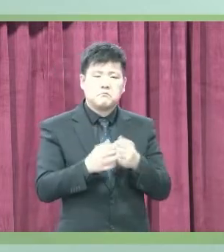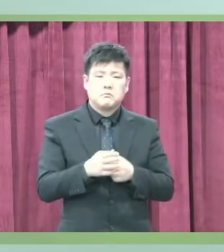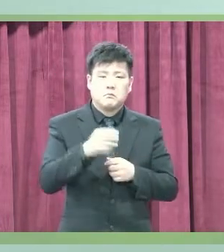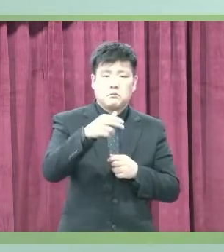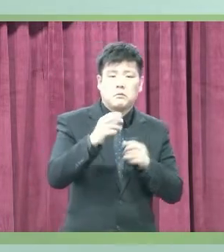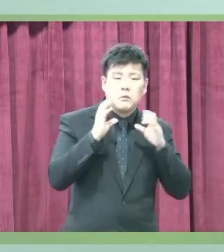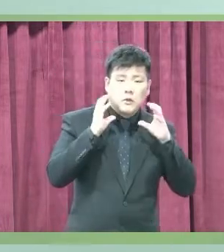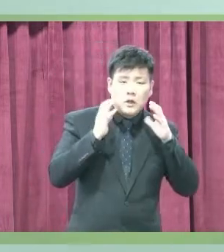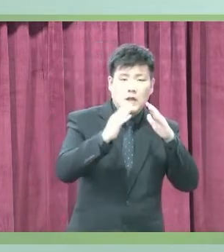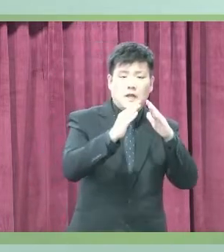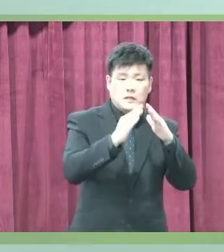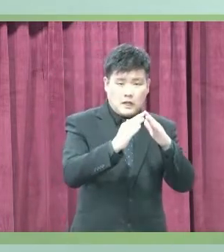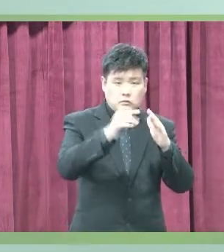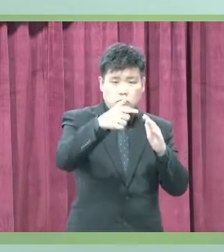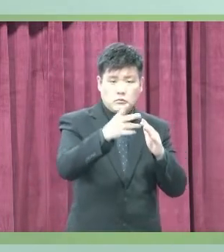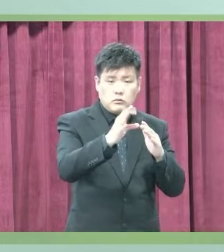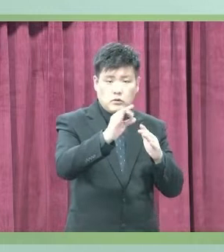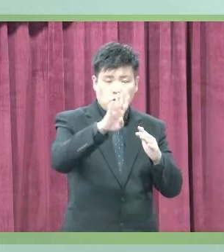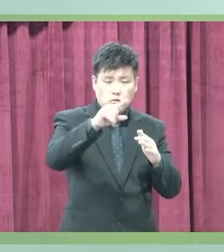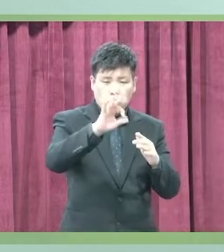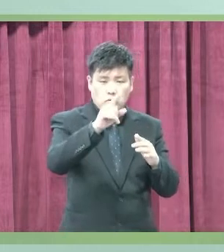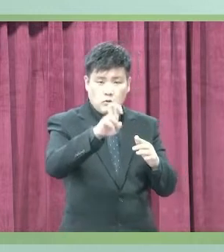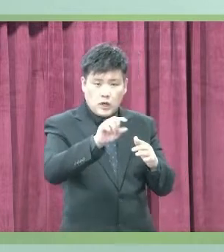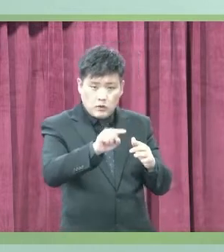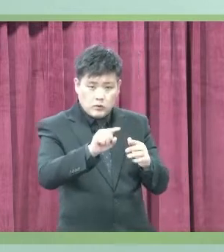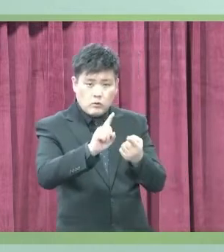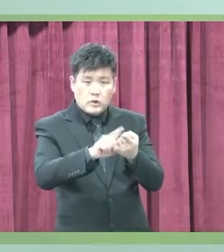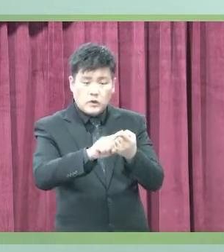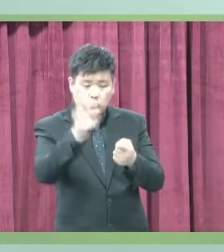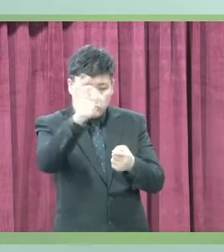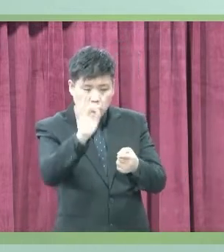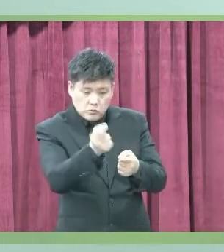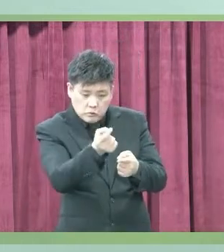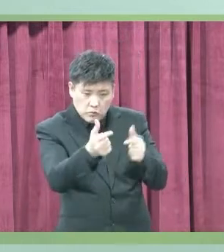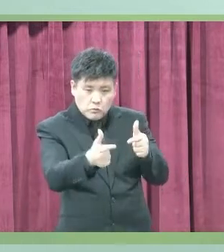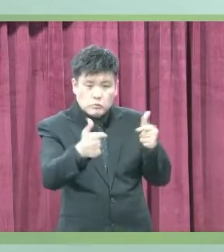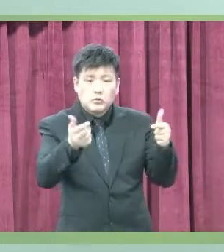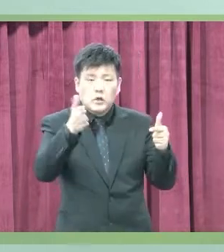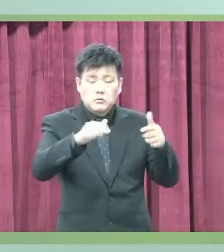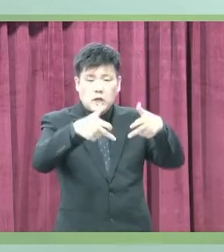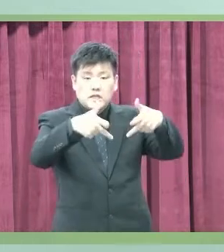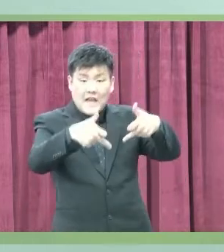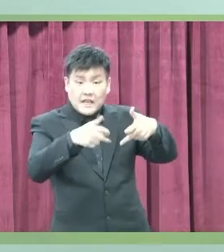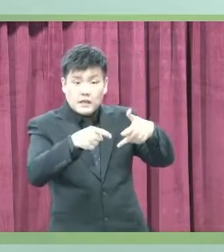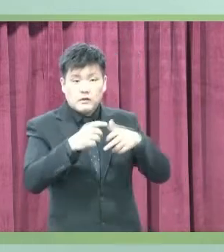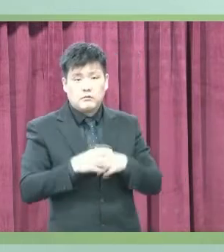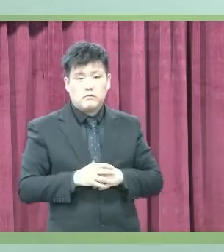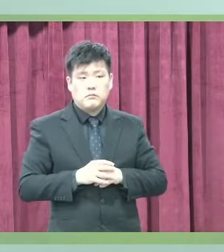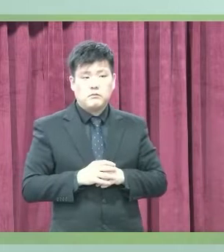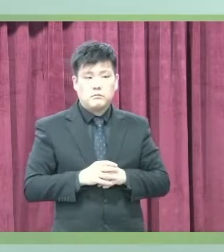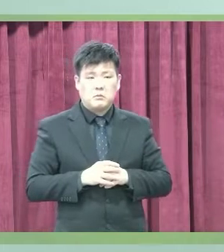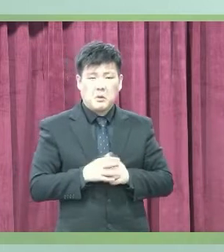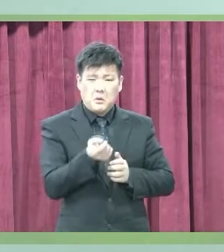자궁경부암 검진 수검률도 전체 인구는 조금 증가하는 추세를 보이는 반면 장애인은